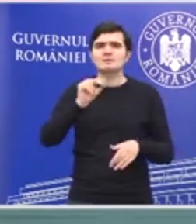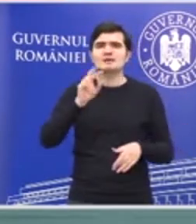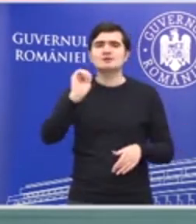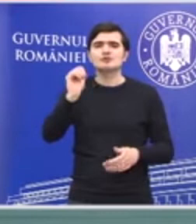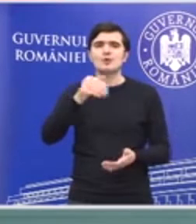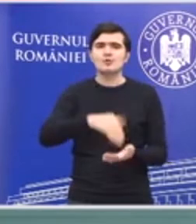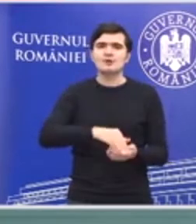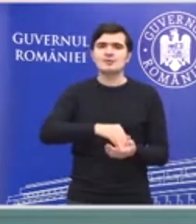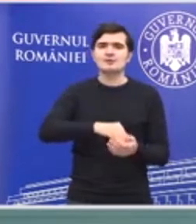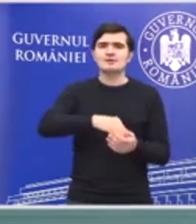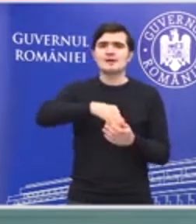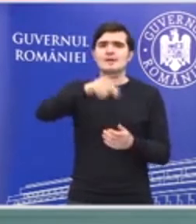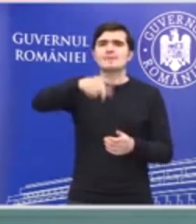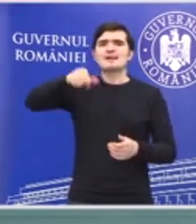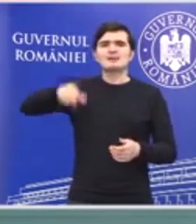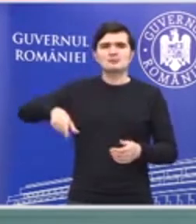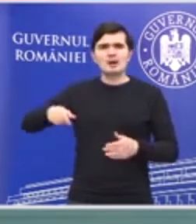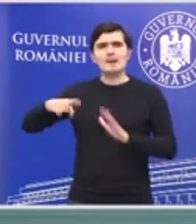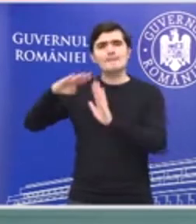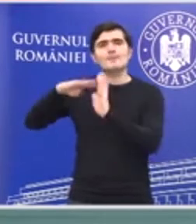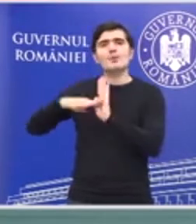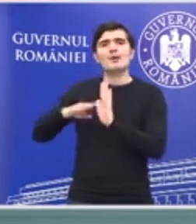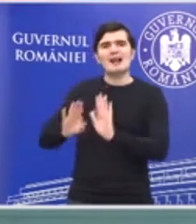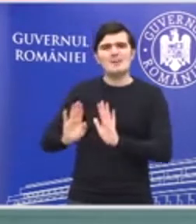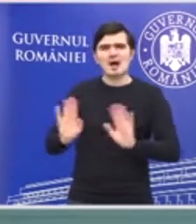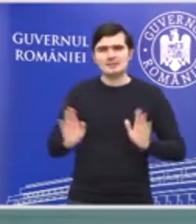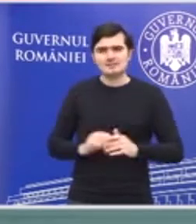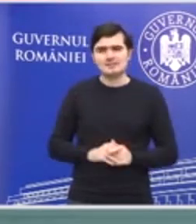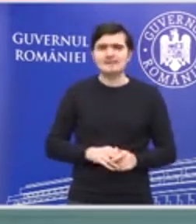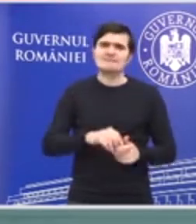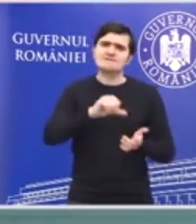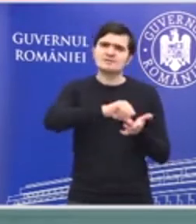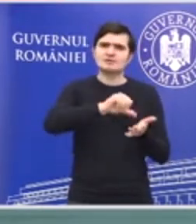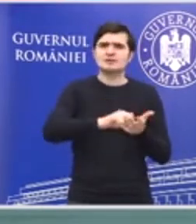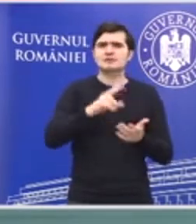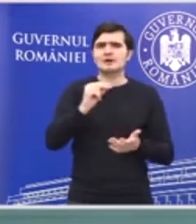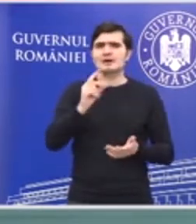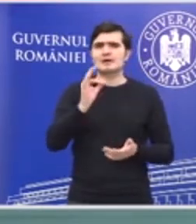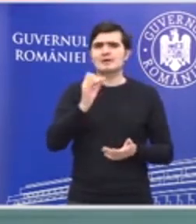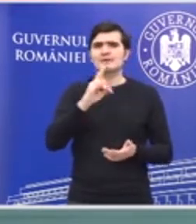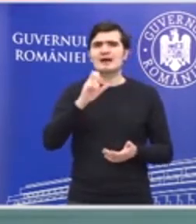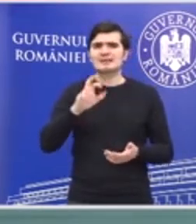1.039.000 de persoane programate. În centre Pfizer avem